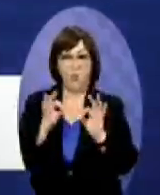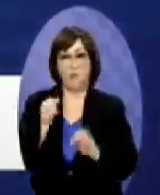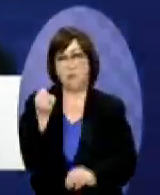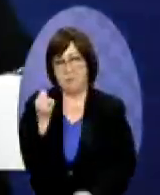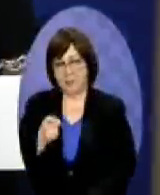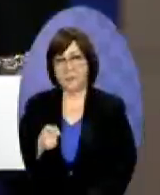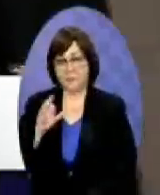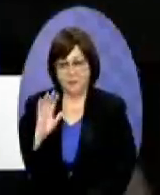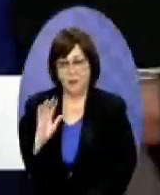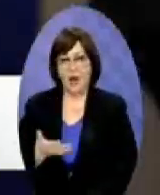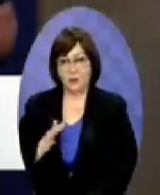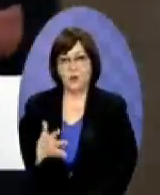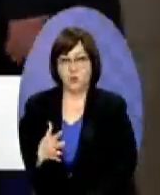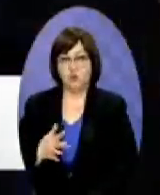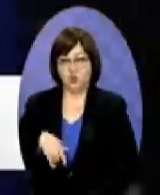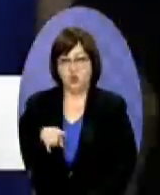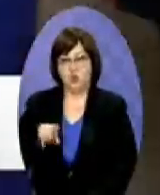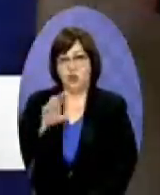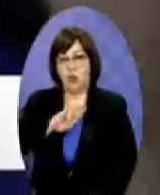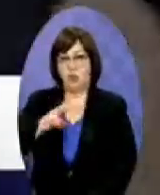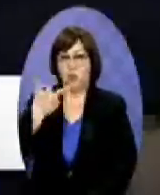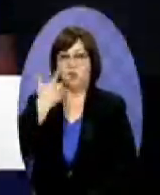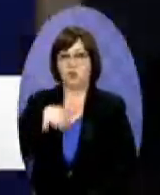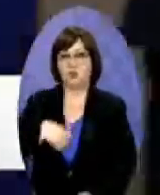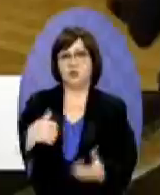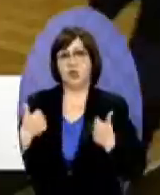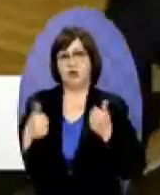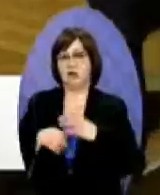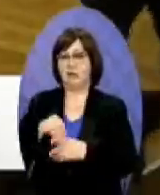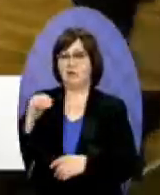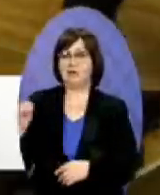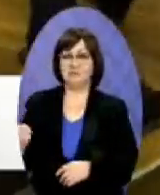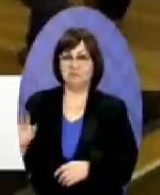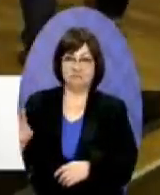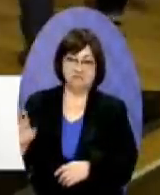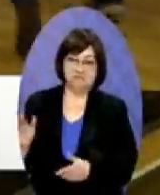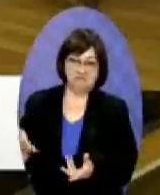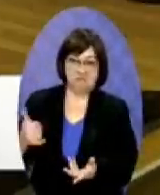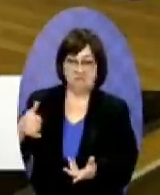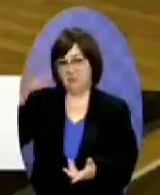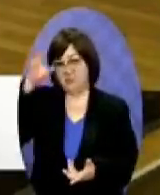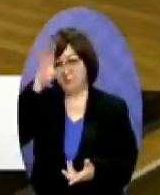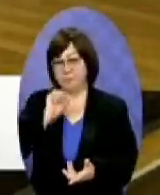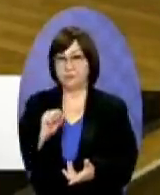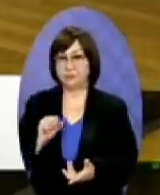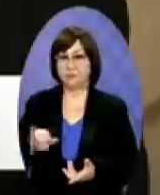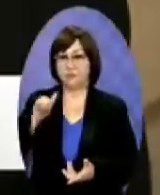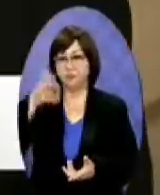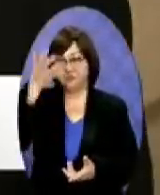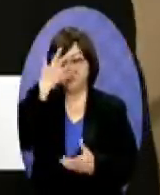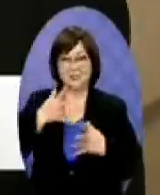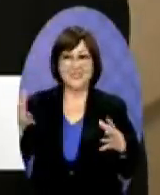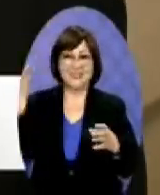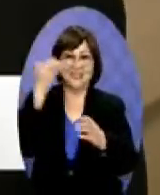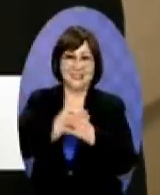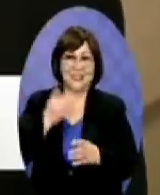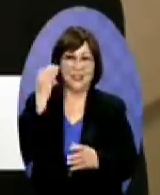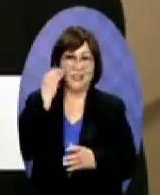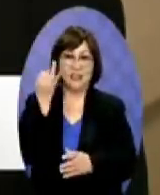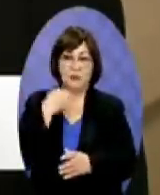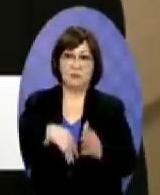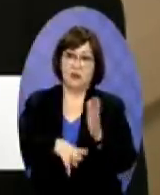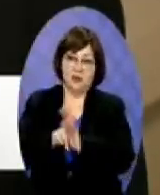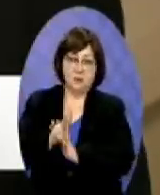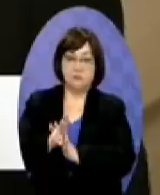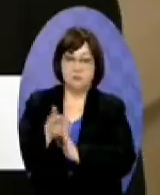түүний консерватив намаас гурванч гишүүн гарч байна. За энэ байдал бол одоо ерөнхий сайдын хувьд улс төрийн маш том саад тэг болж болзошгүй ийм